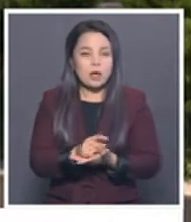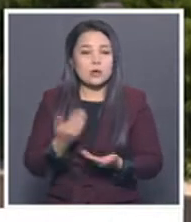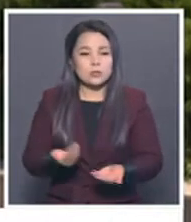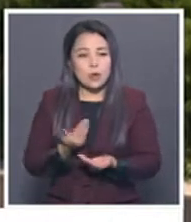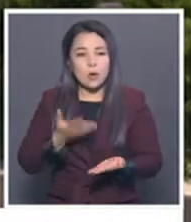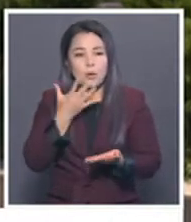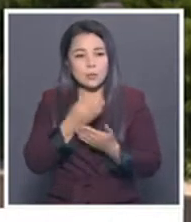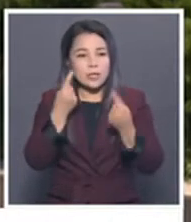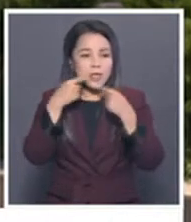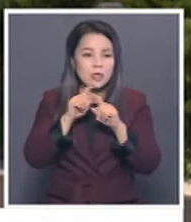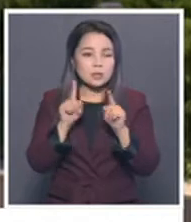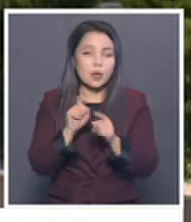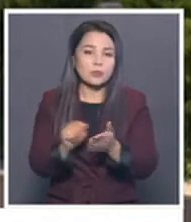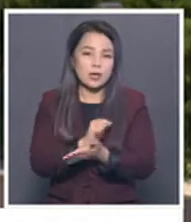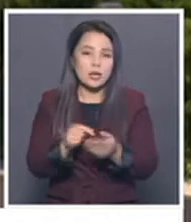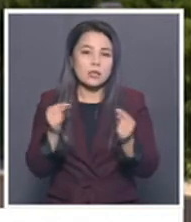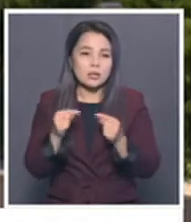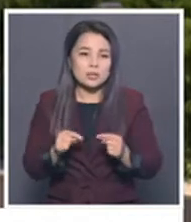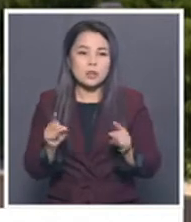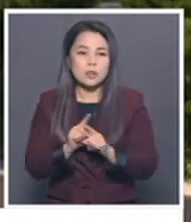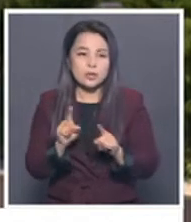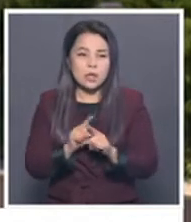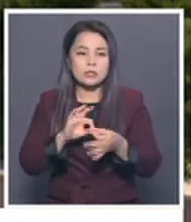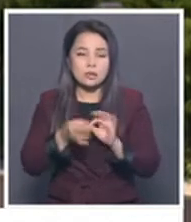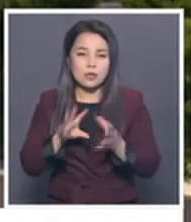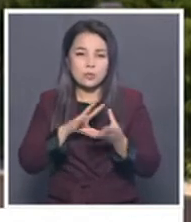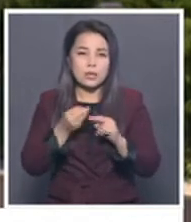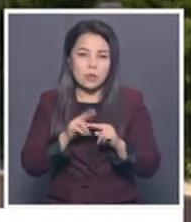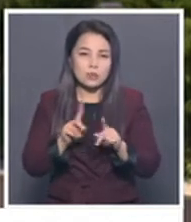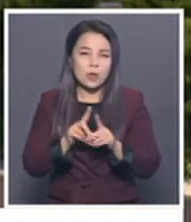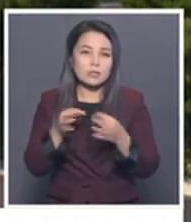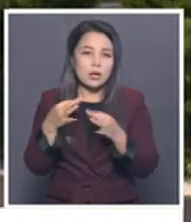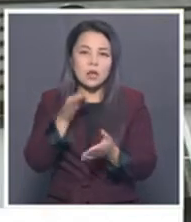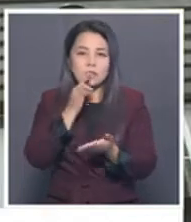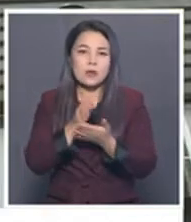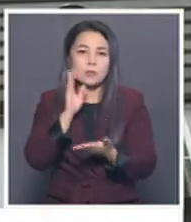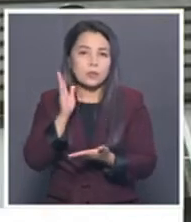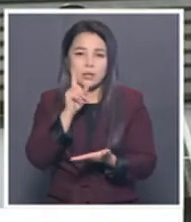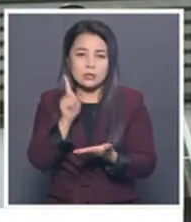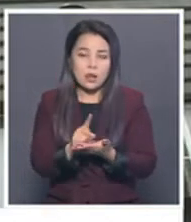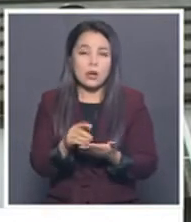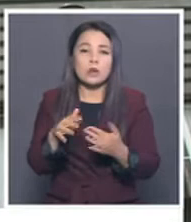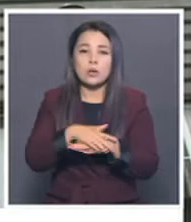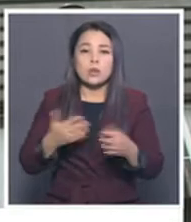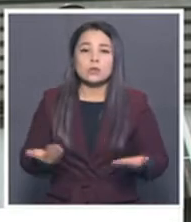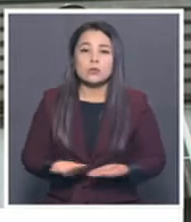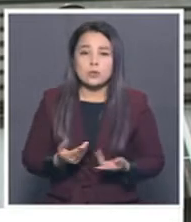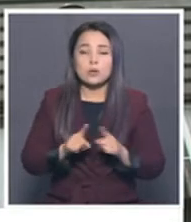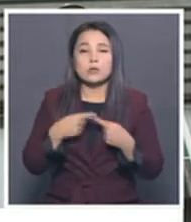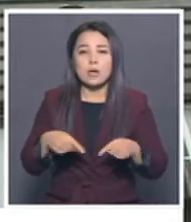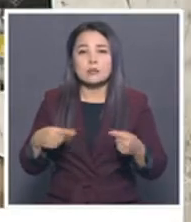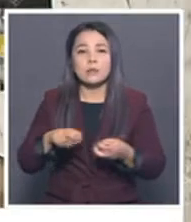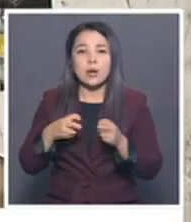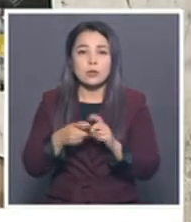өздері техникалық құжаттамаға сәйкес қосылуға рұқсат етілетін болады. Аталған тұрғын үйлерде судан өзге де